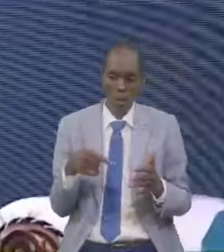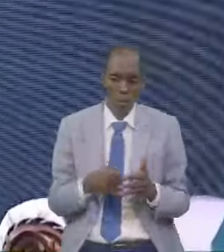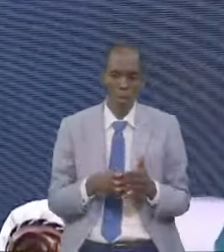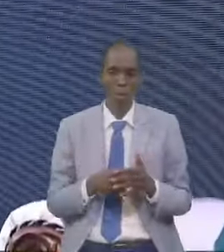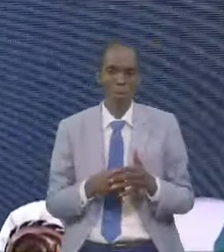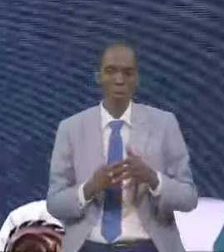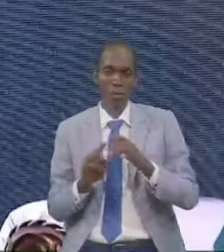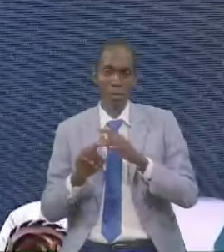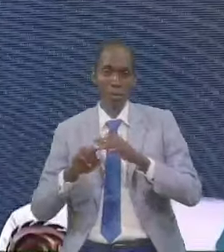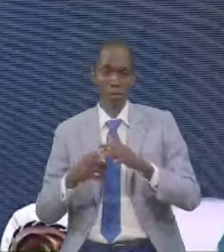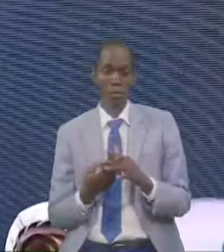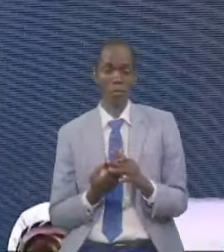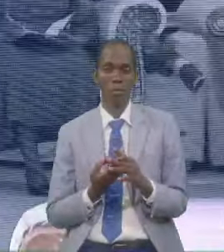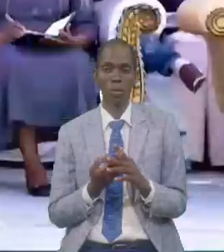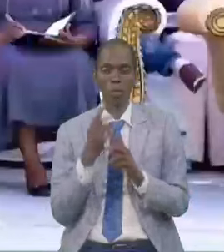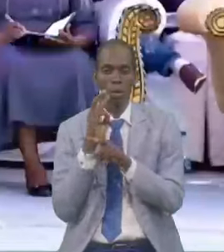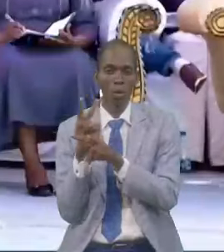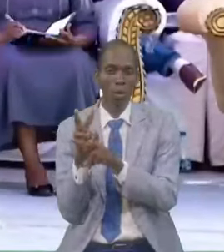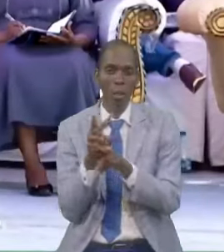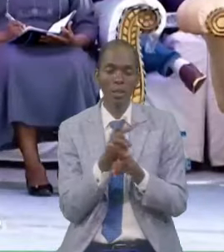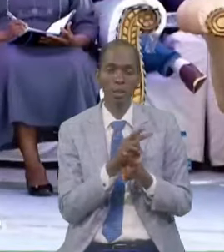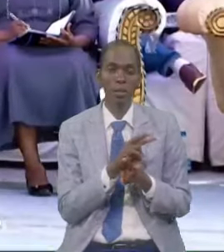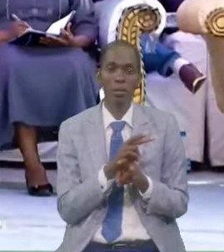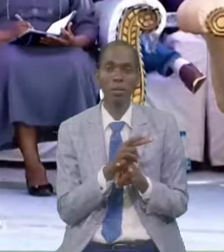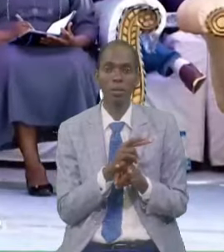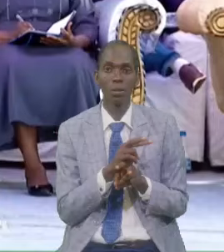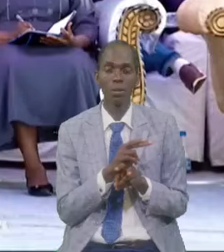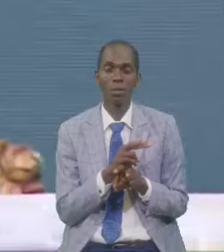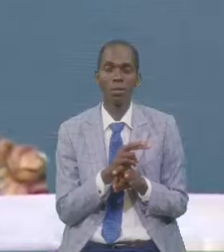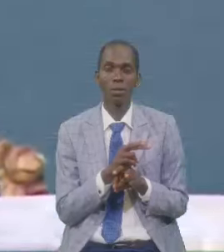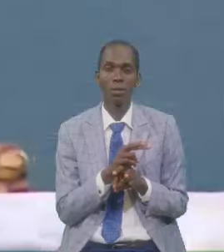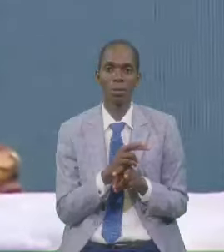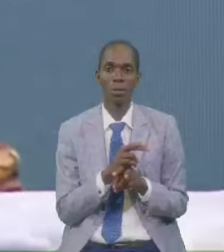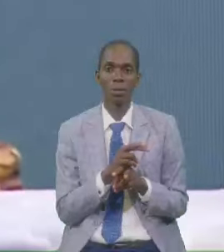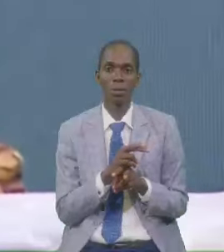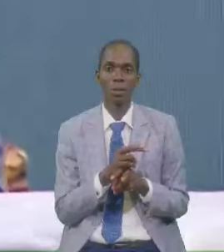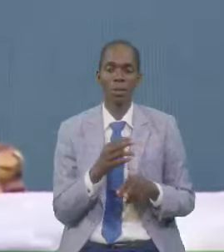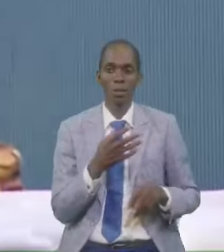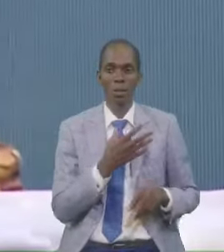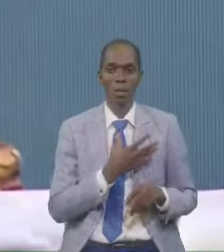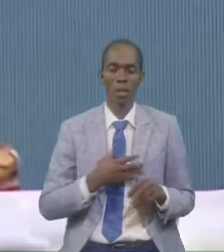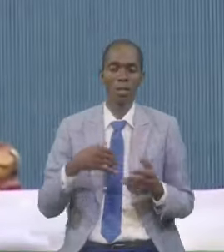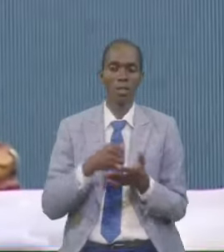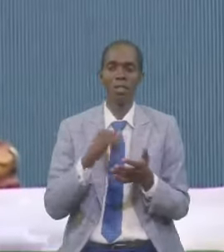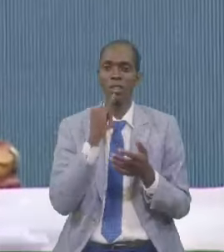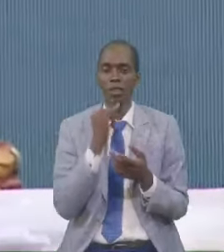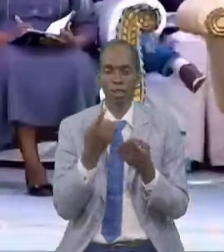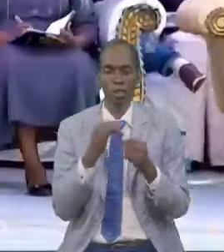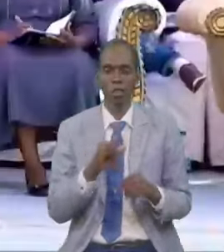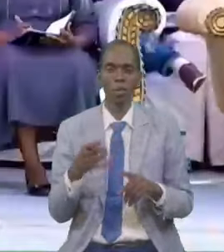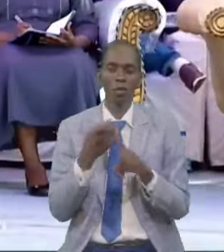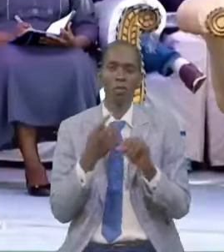నుంచి హీరో స్థాయికి రావాలంటే పునాది స్థాయి మెళకువ నాలో ఉండాలి. And it is coming from the Lord himself.